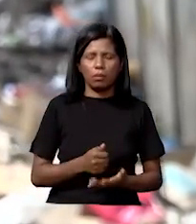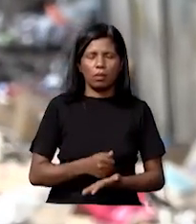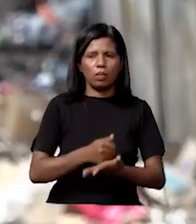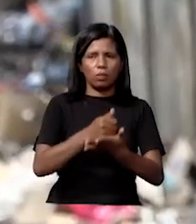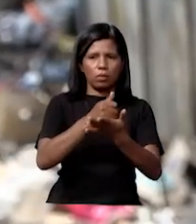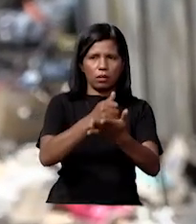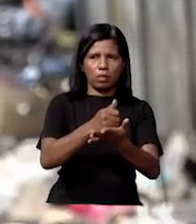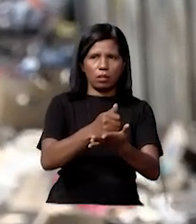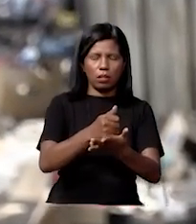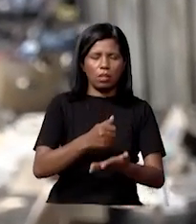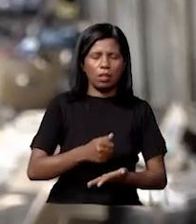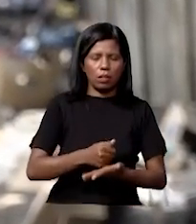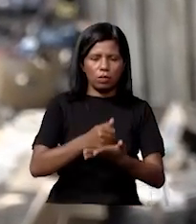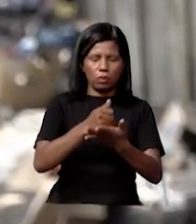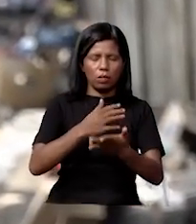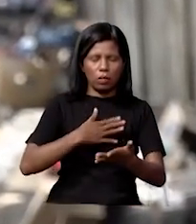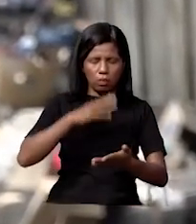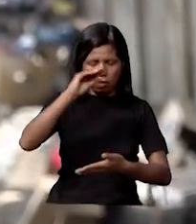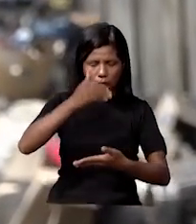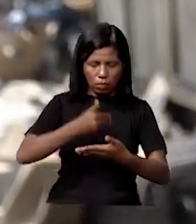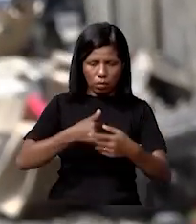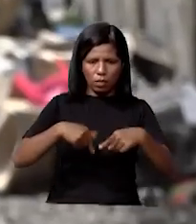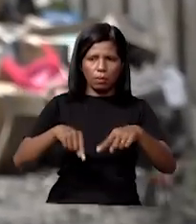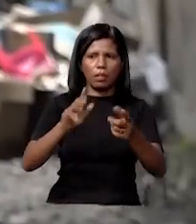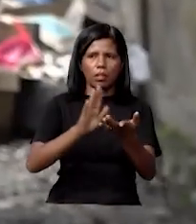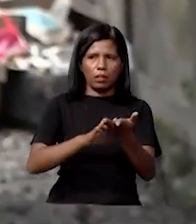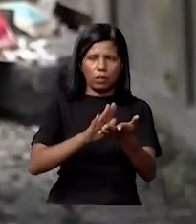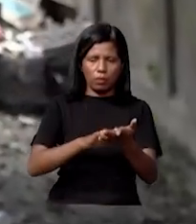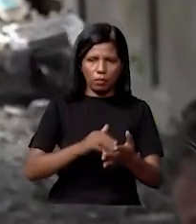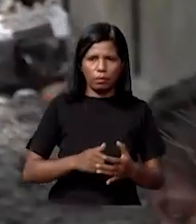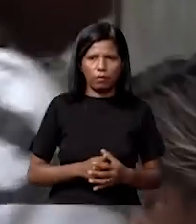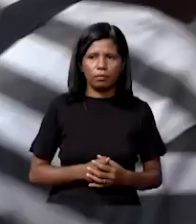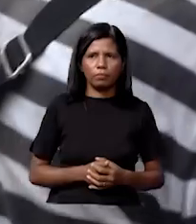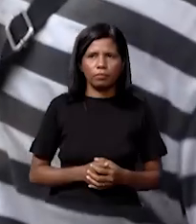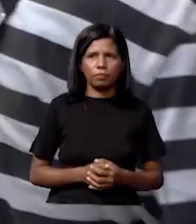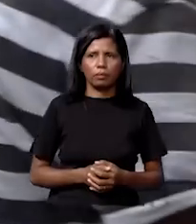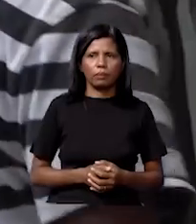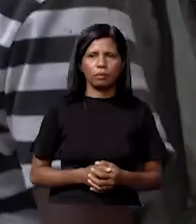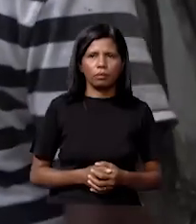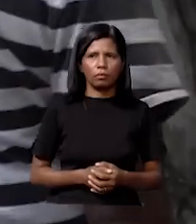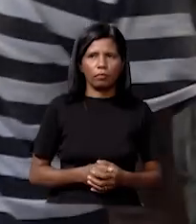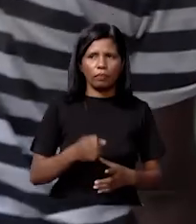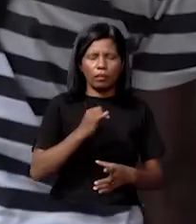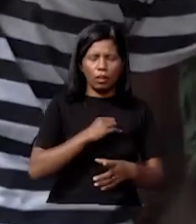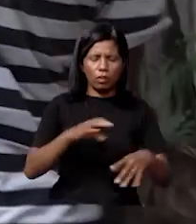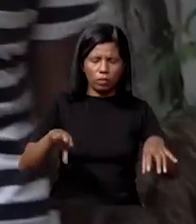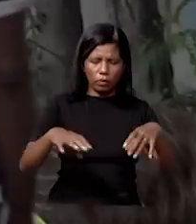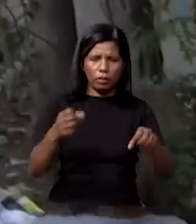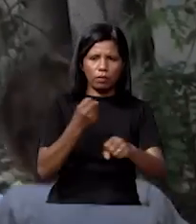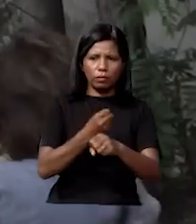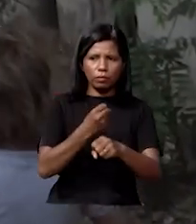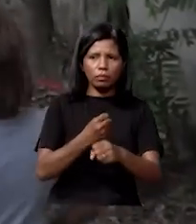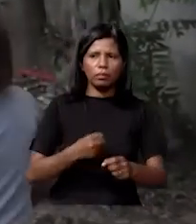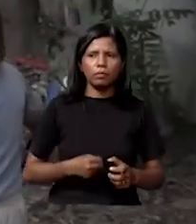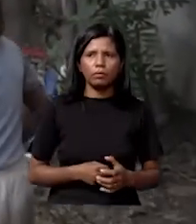atunune sustentan non sira ba skola hau esforzo a sampa